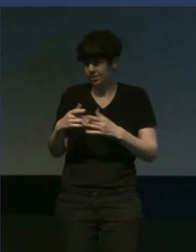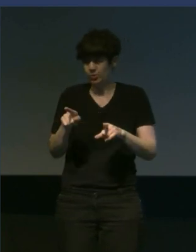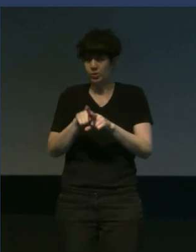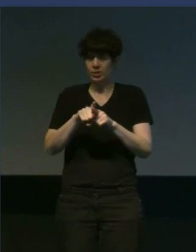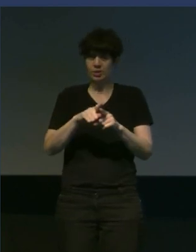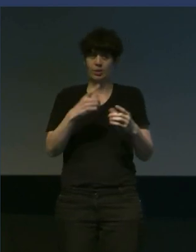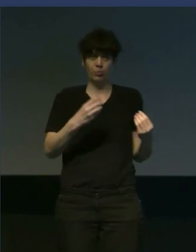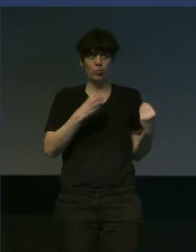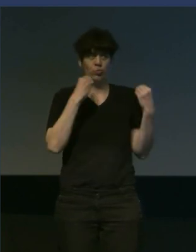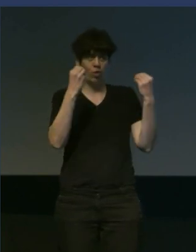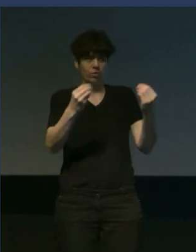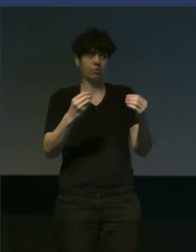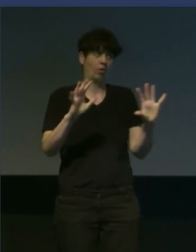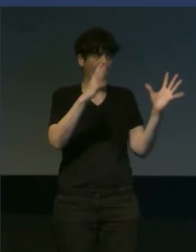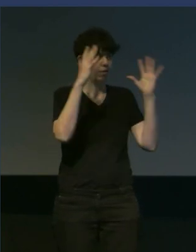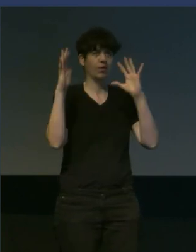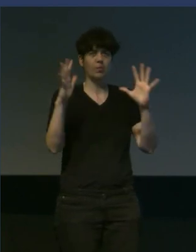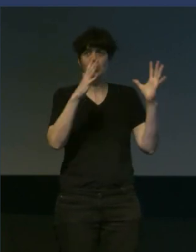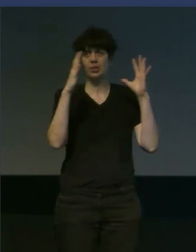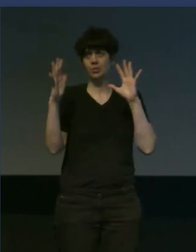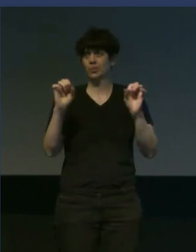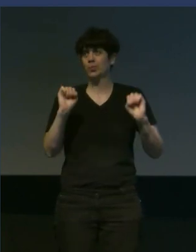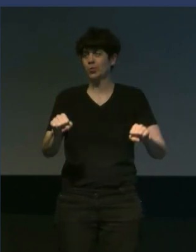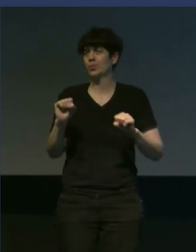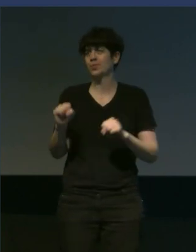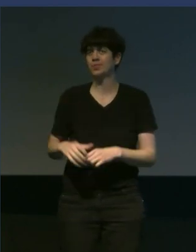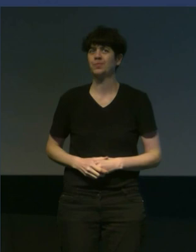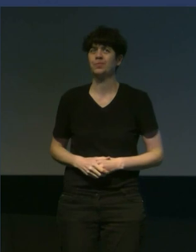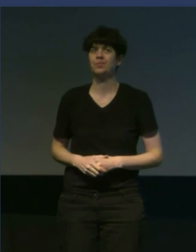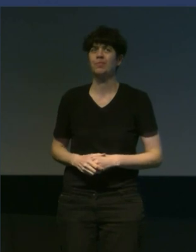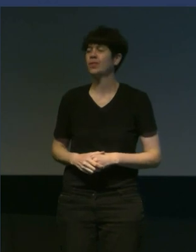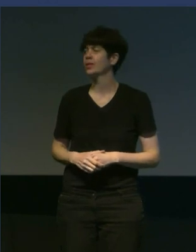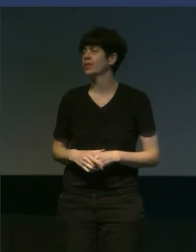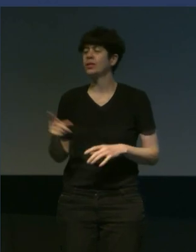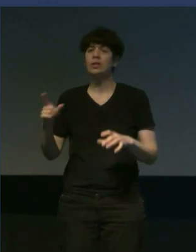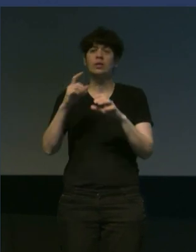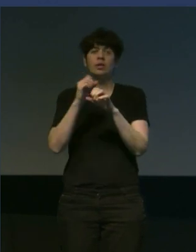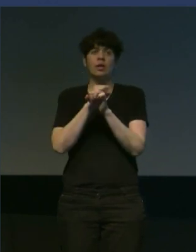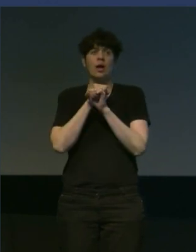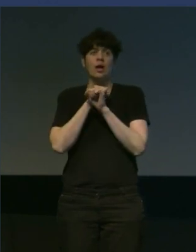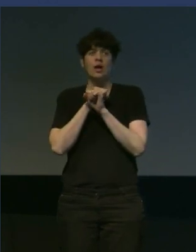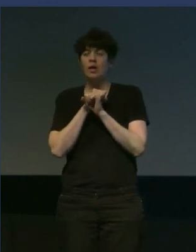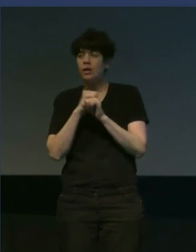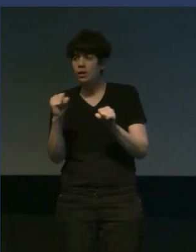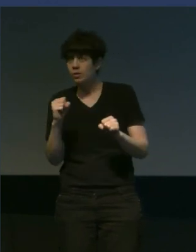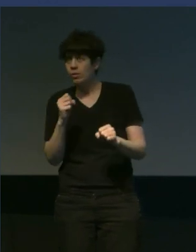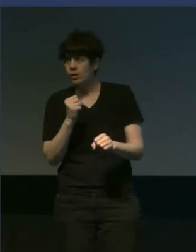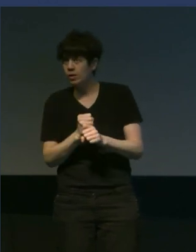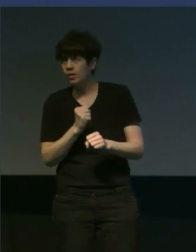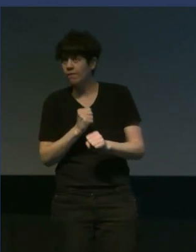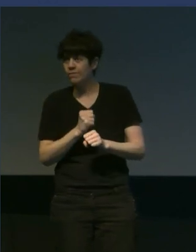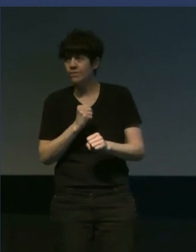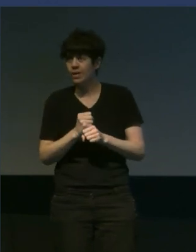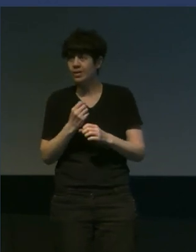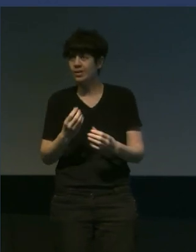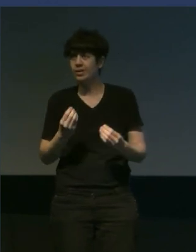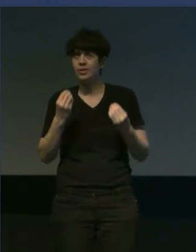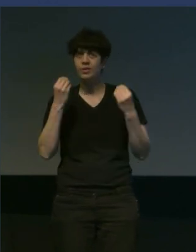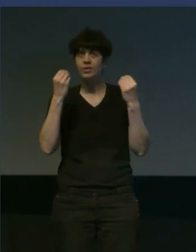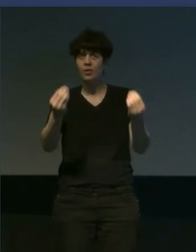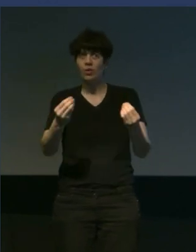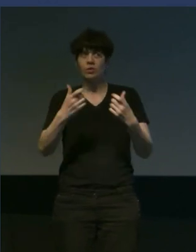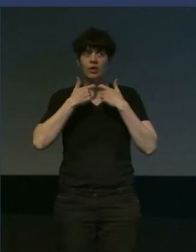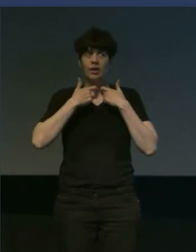nous permettre de rendre, on peut les applaudir aussi, parce que c'est un formidable travail qui permet justement de